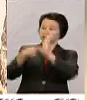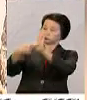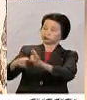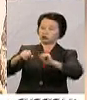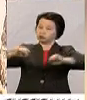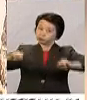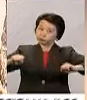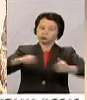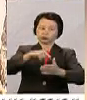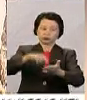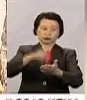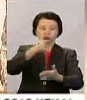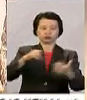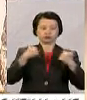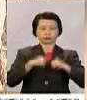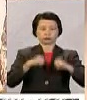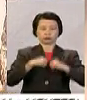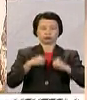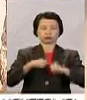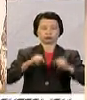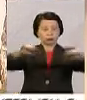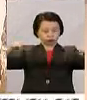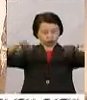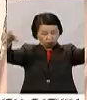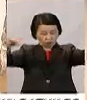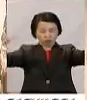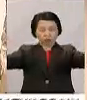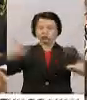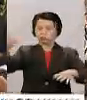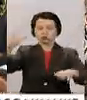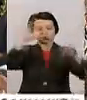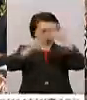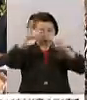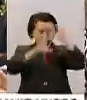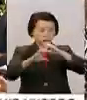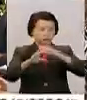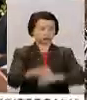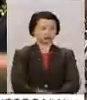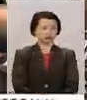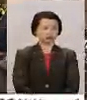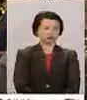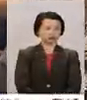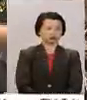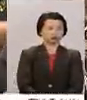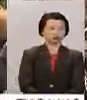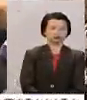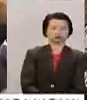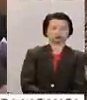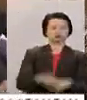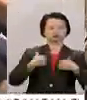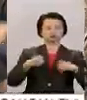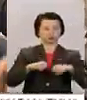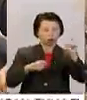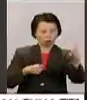plus size ini sebab pakaian-pakaian macam ini adalah mereka cari. Koleksi Azhar Zainal boleh